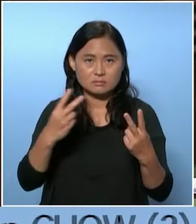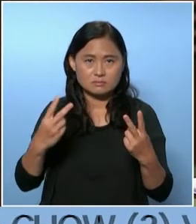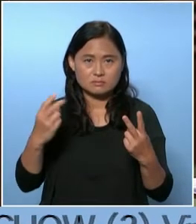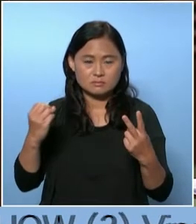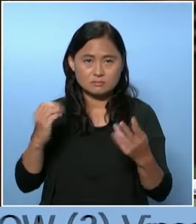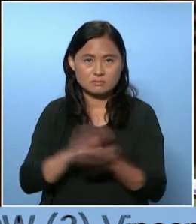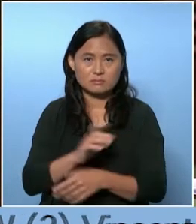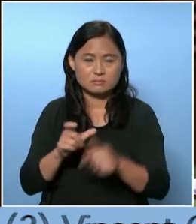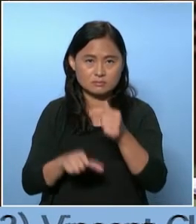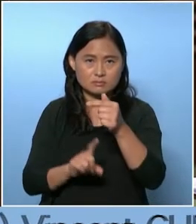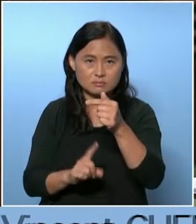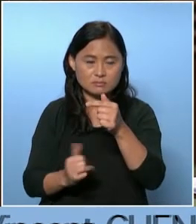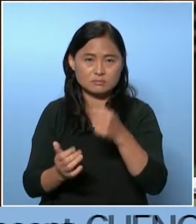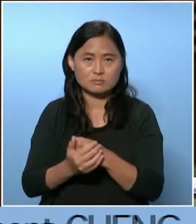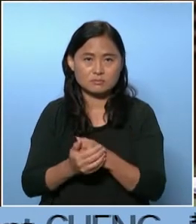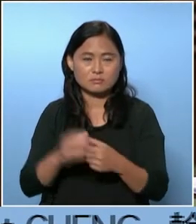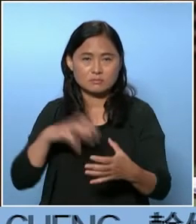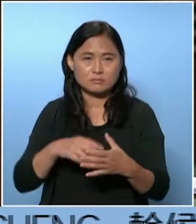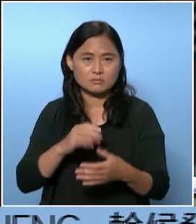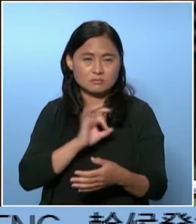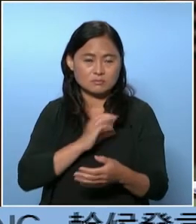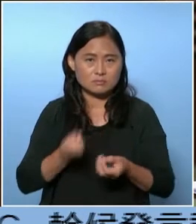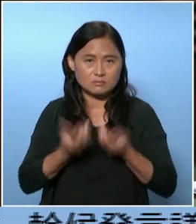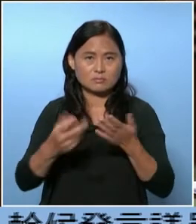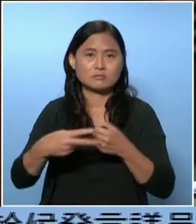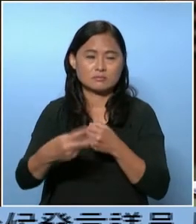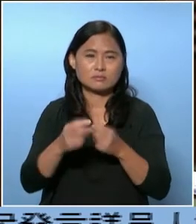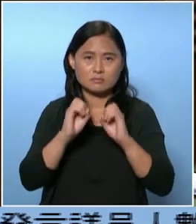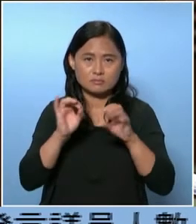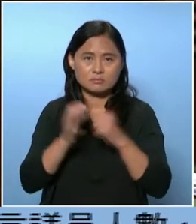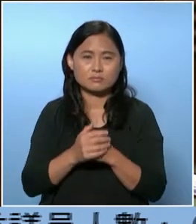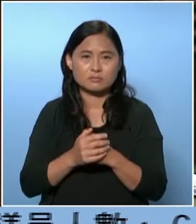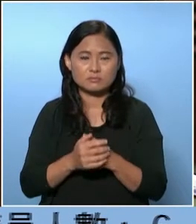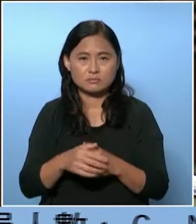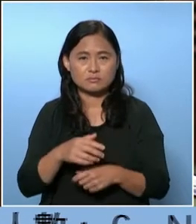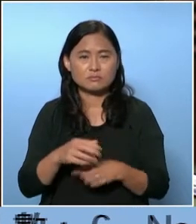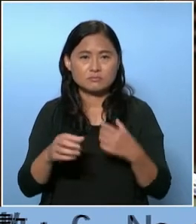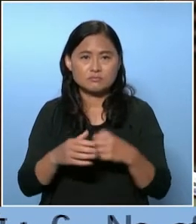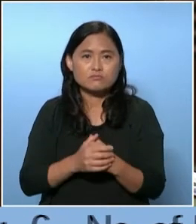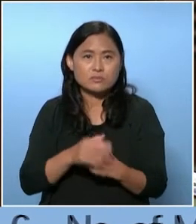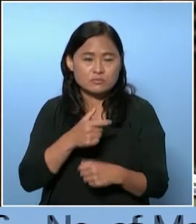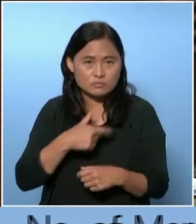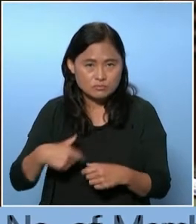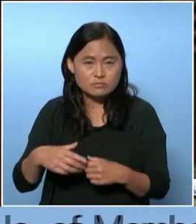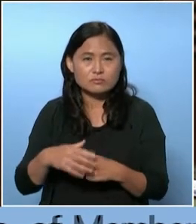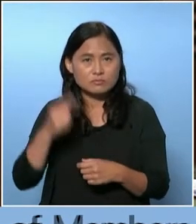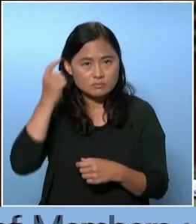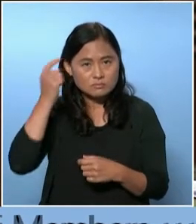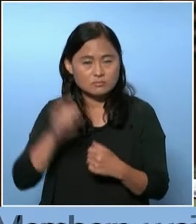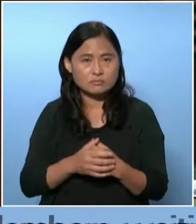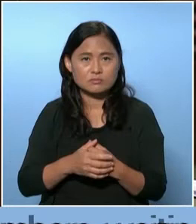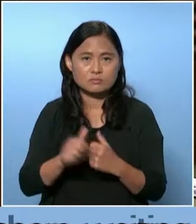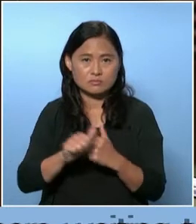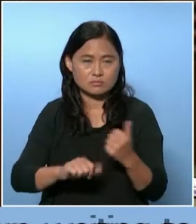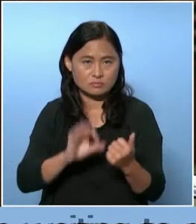16日就向內會提交第二份報告，請議員察悉法案委員會就政府已提